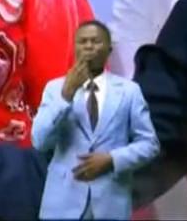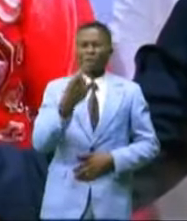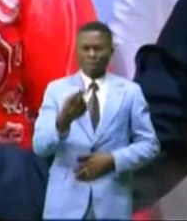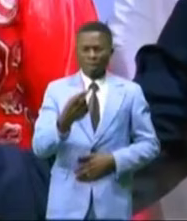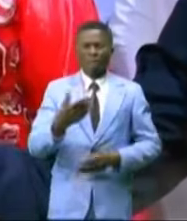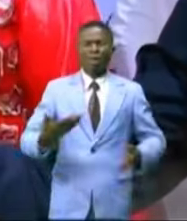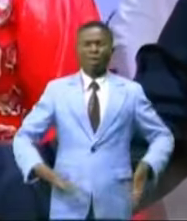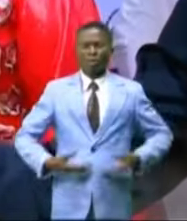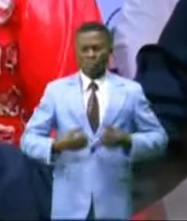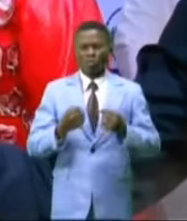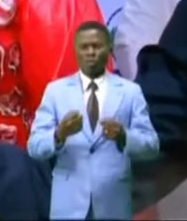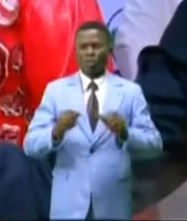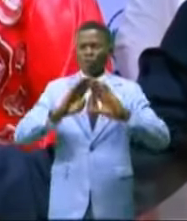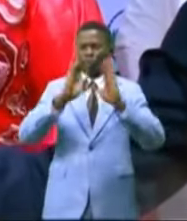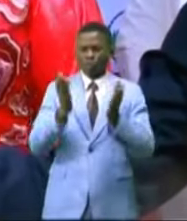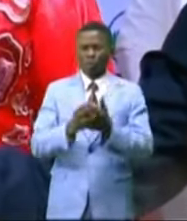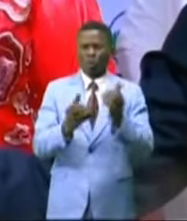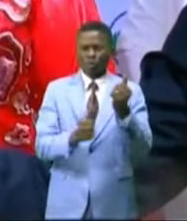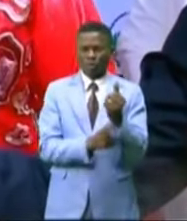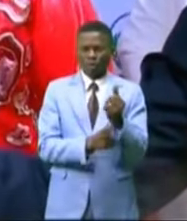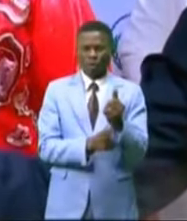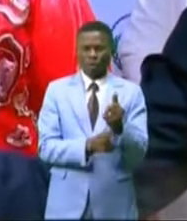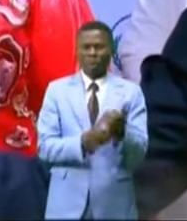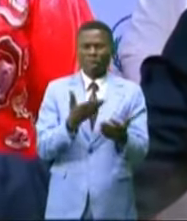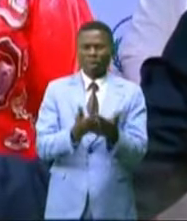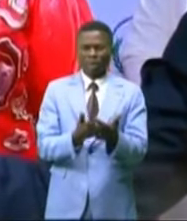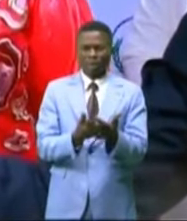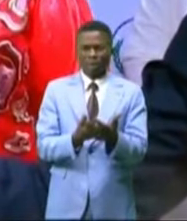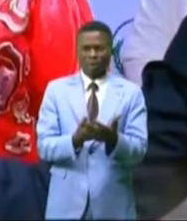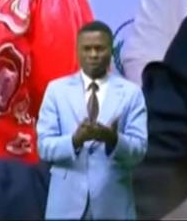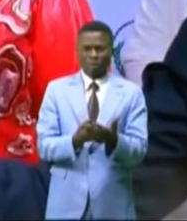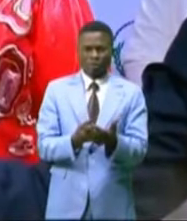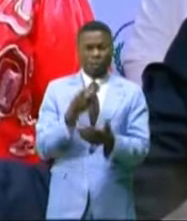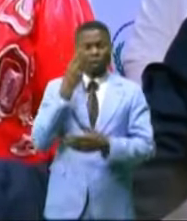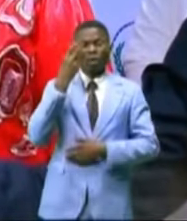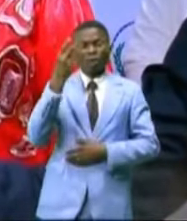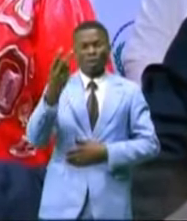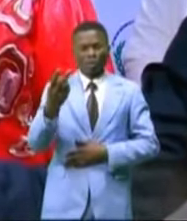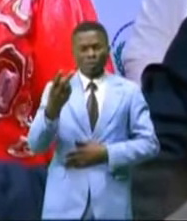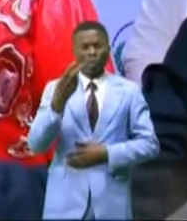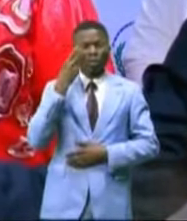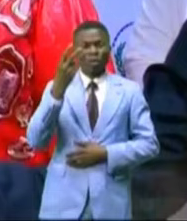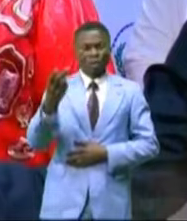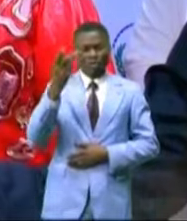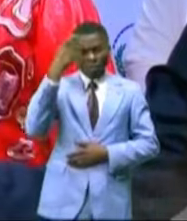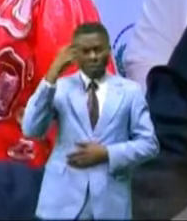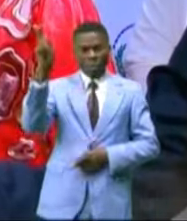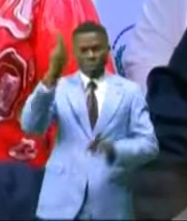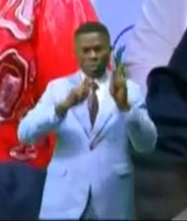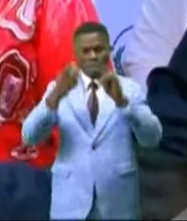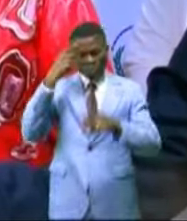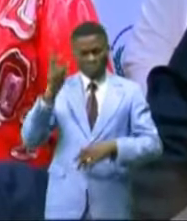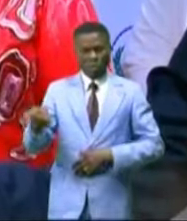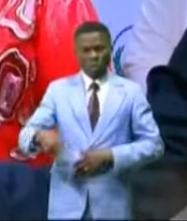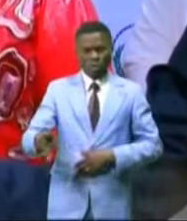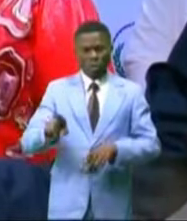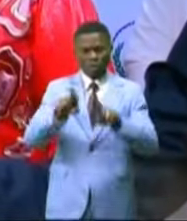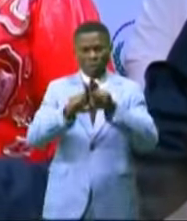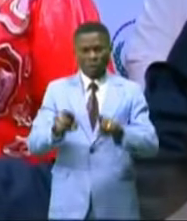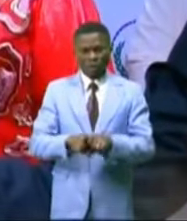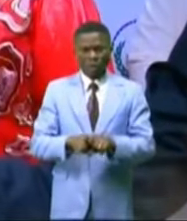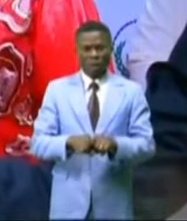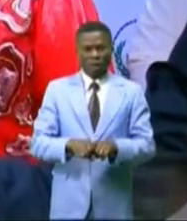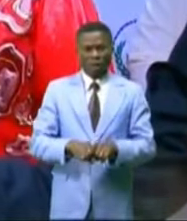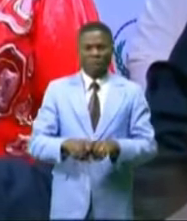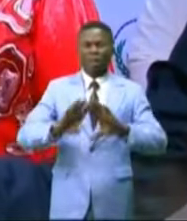avec avec son équipe femme de pouvoir une femme qui a une vision qui a une vision pour son peuple pour sa région pour sa ville et je trouve